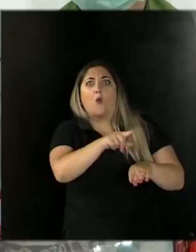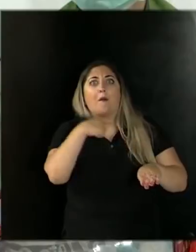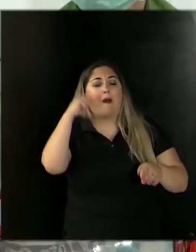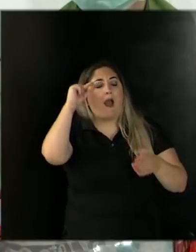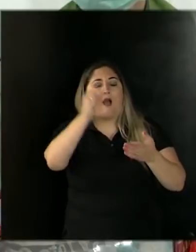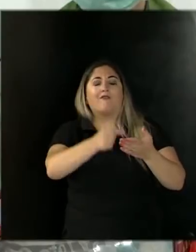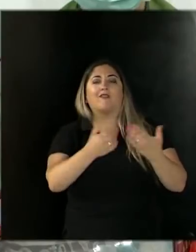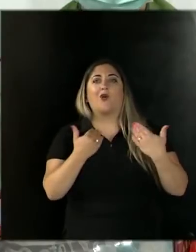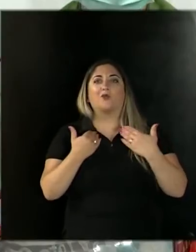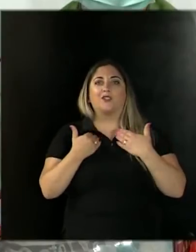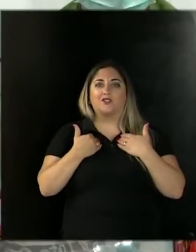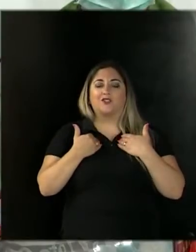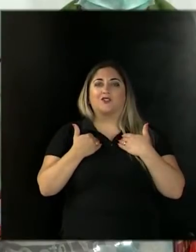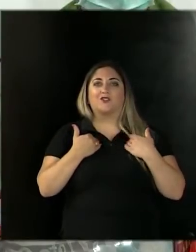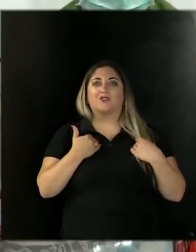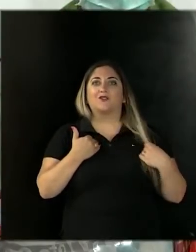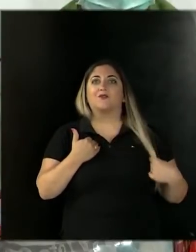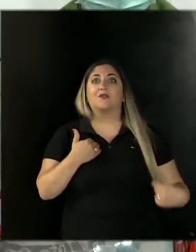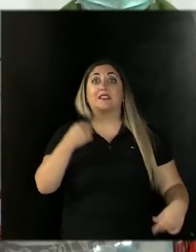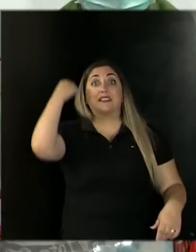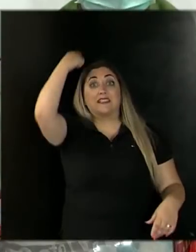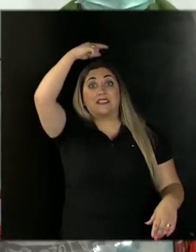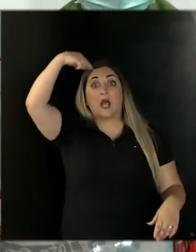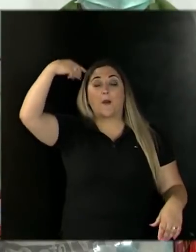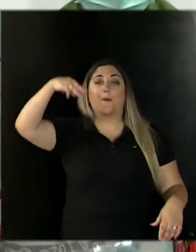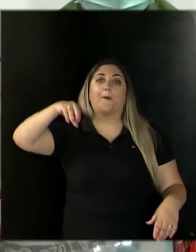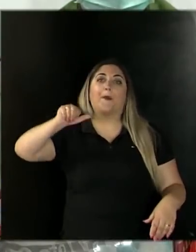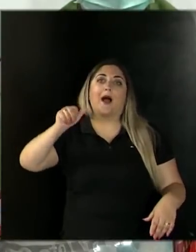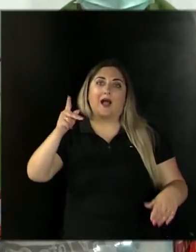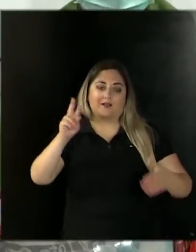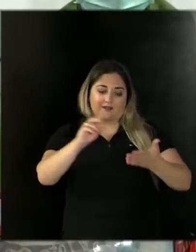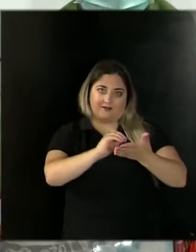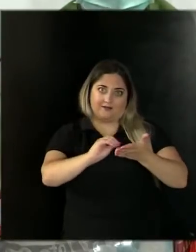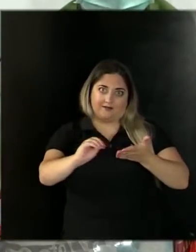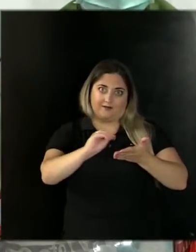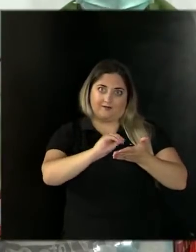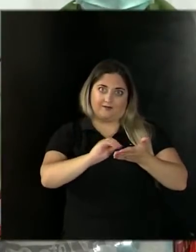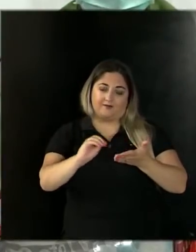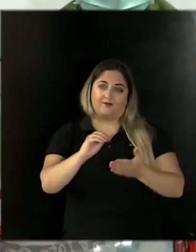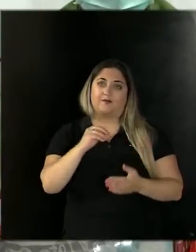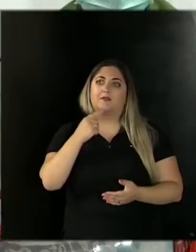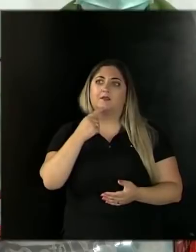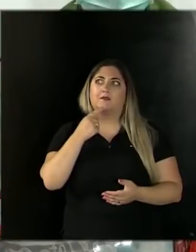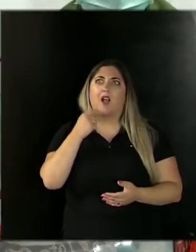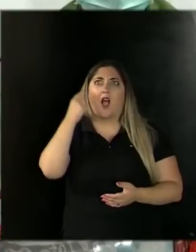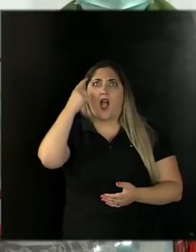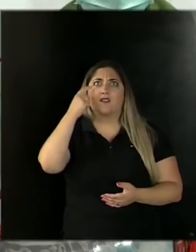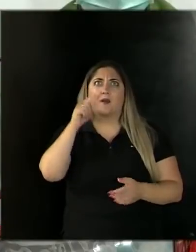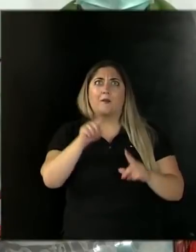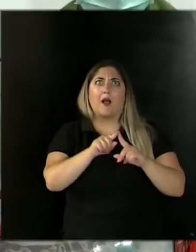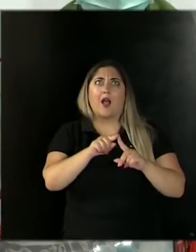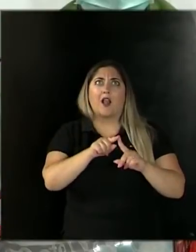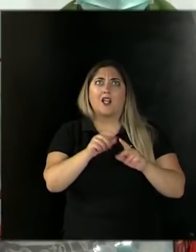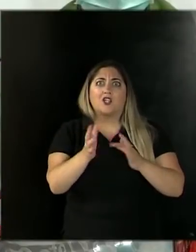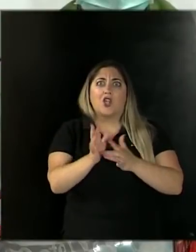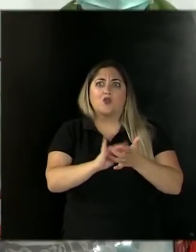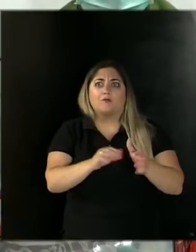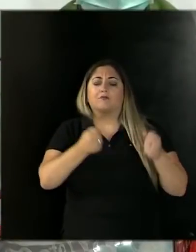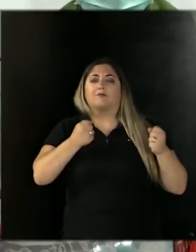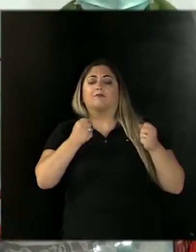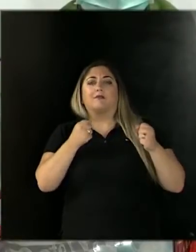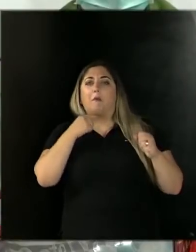sorpriż. San Mark jagħtina l-impressjoni Ġesu ma stennijiex din